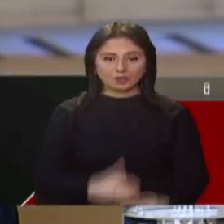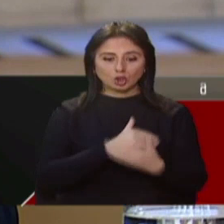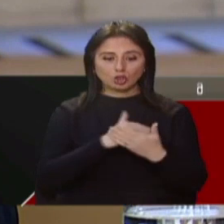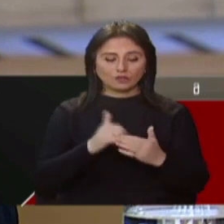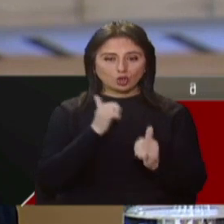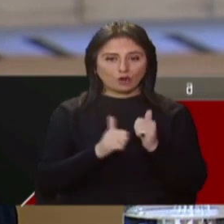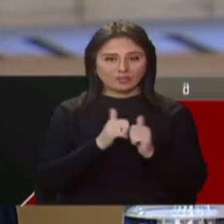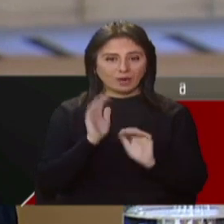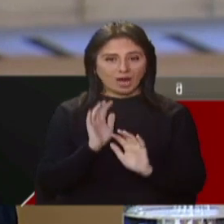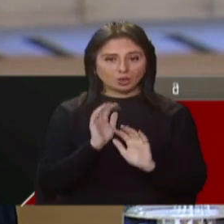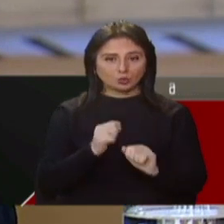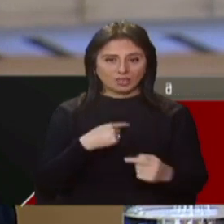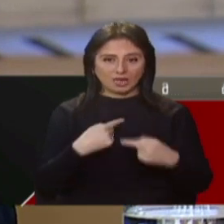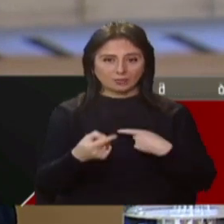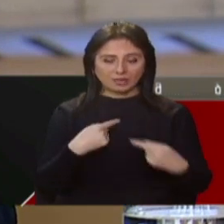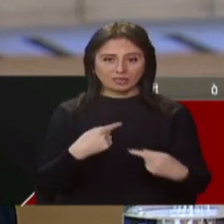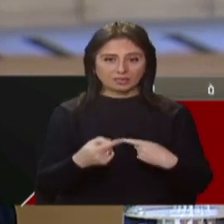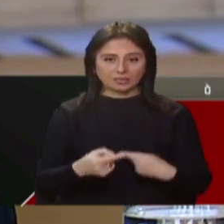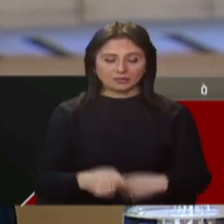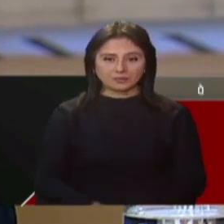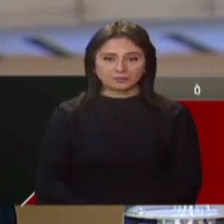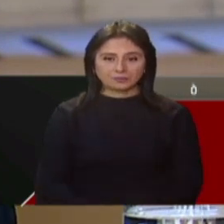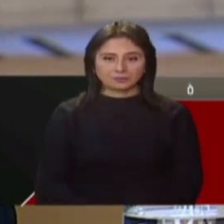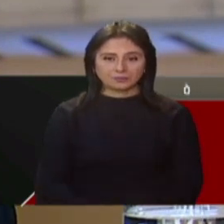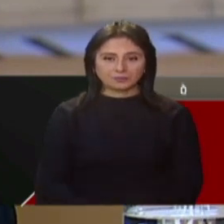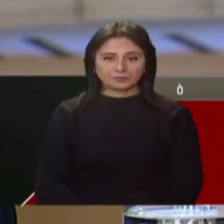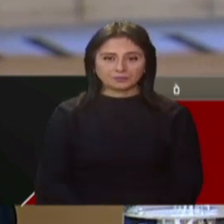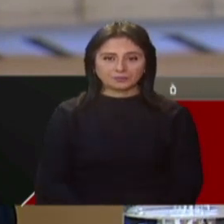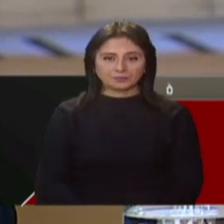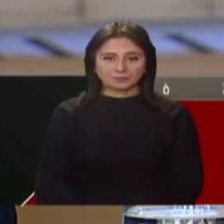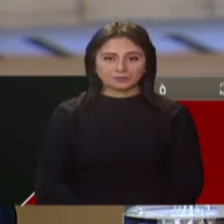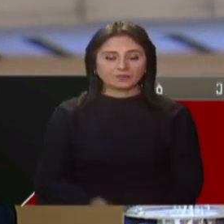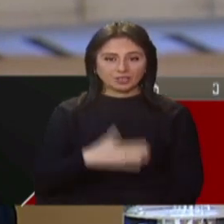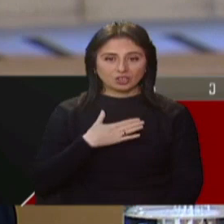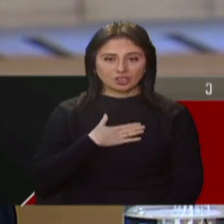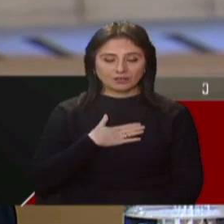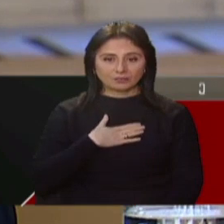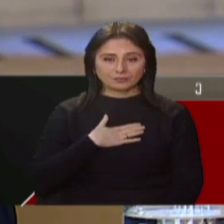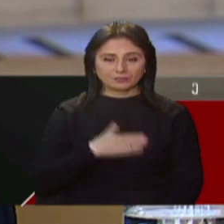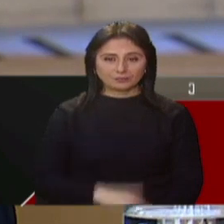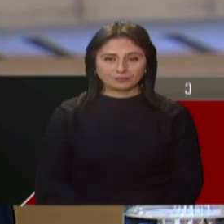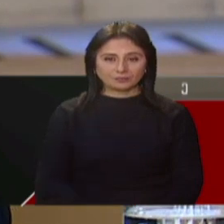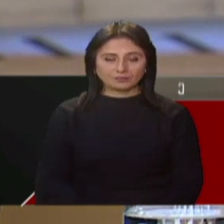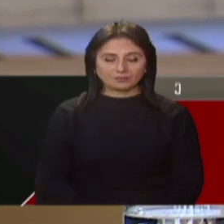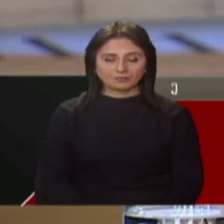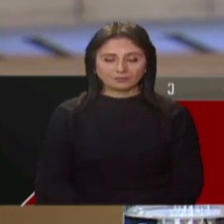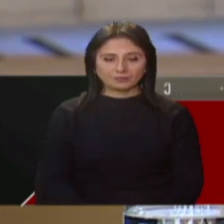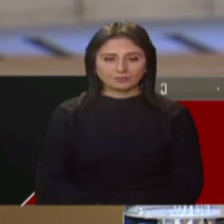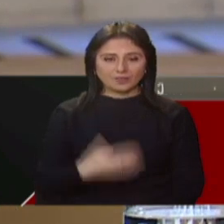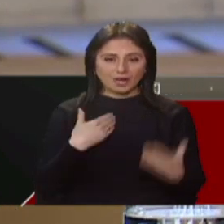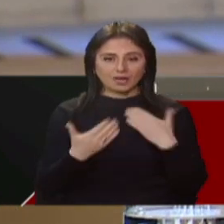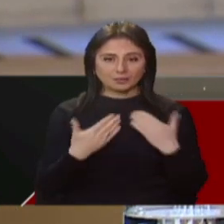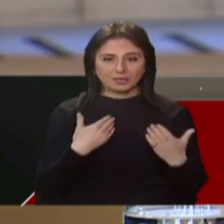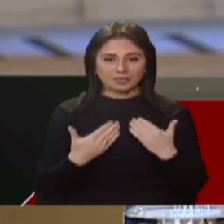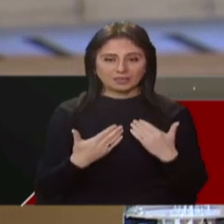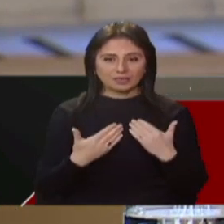Doneze kovulçus parsu ceren ertmanets. Biz birbirimizin arazi kimliğini ve suverenliğini